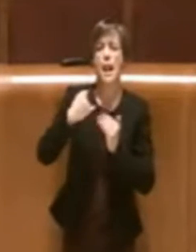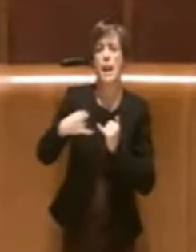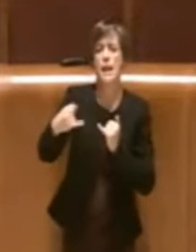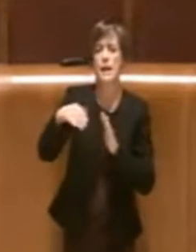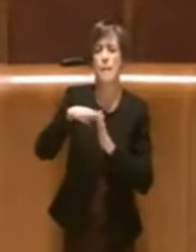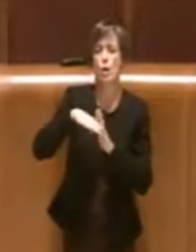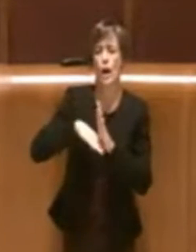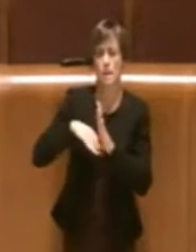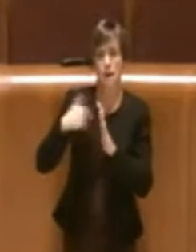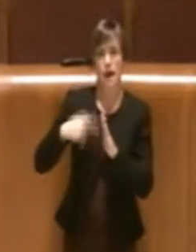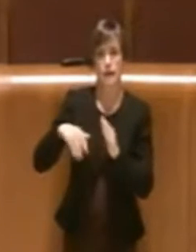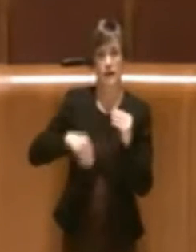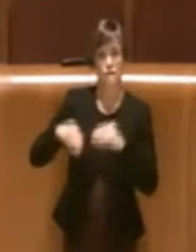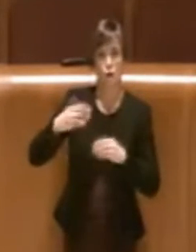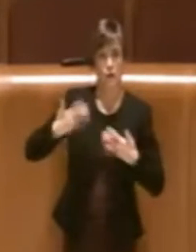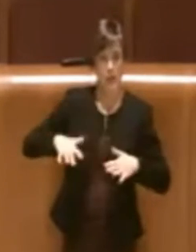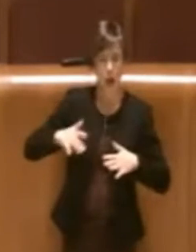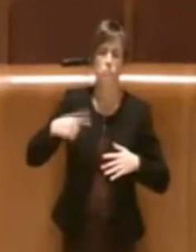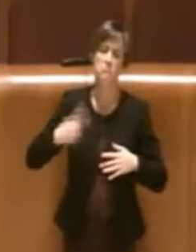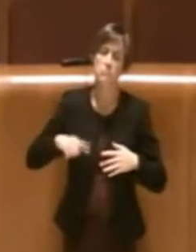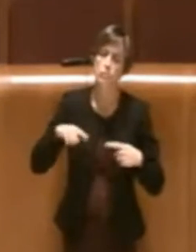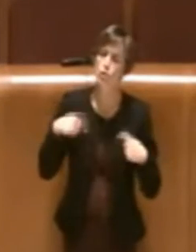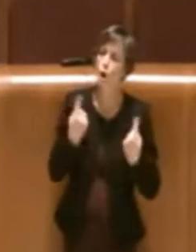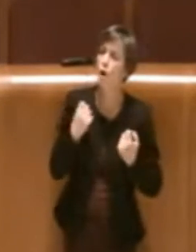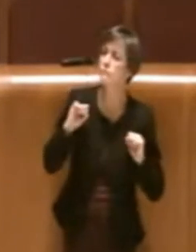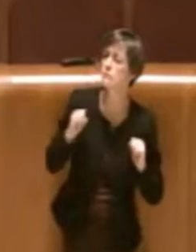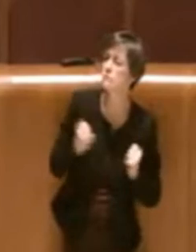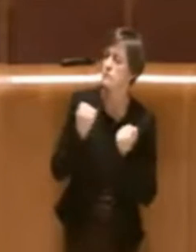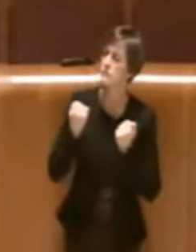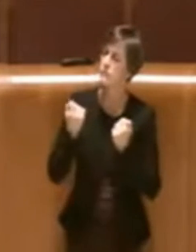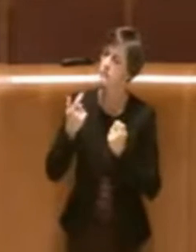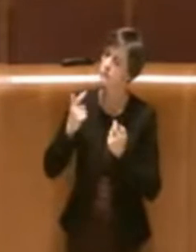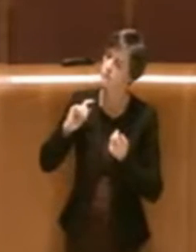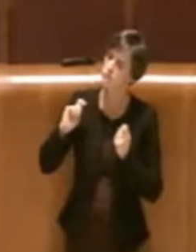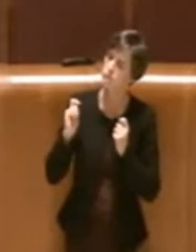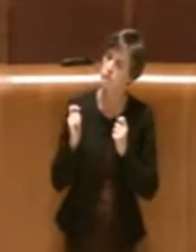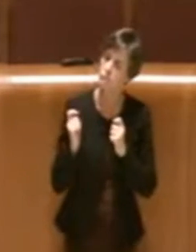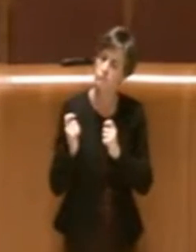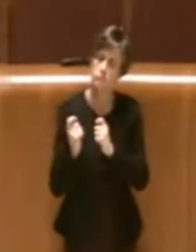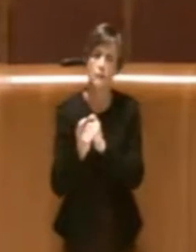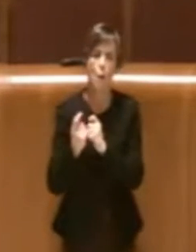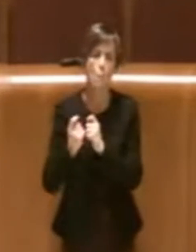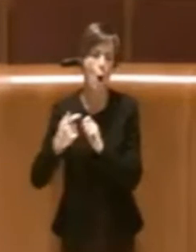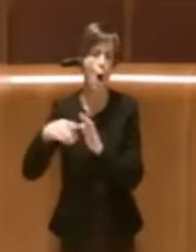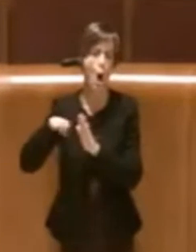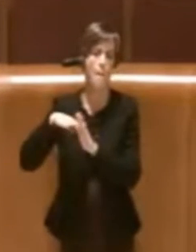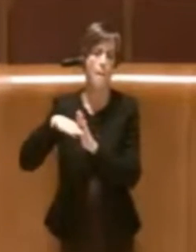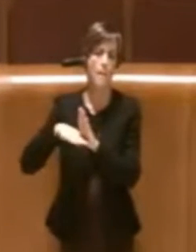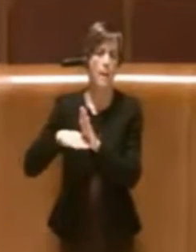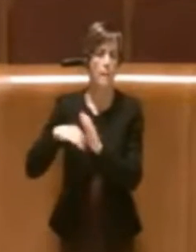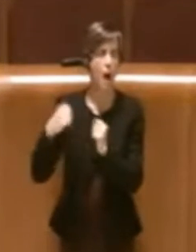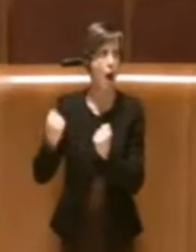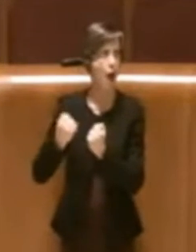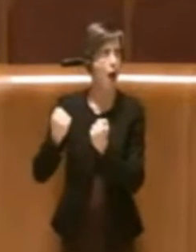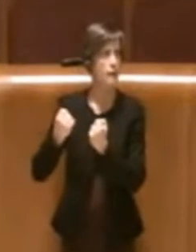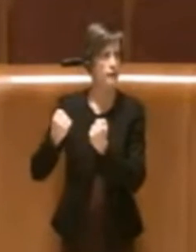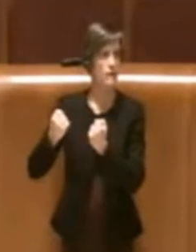di dare una impronta diversa alle attività che si stanno